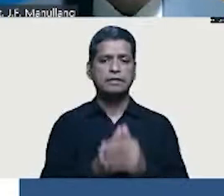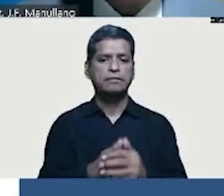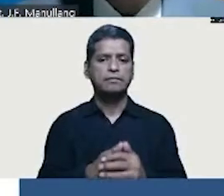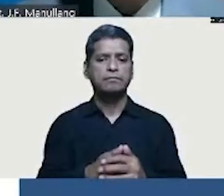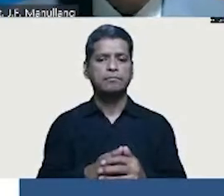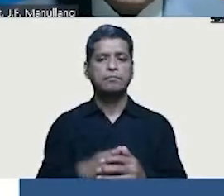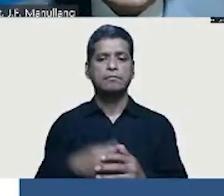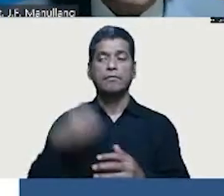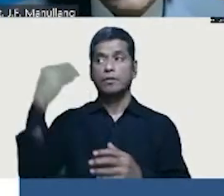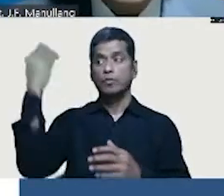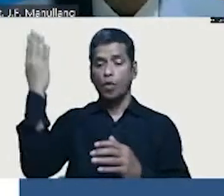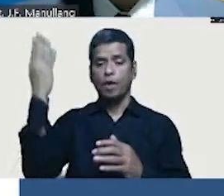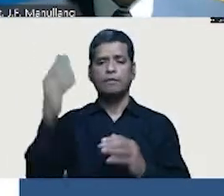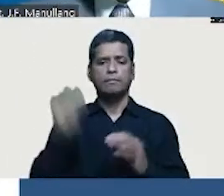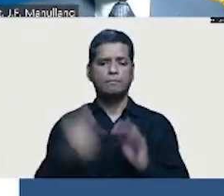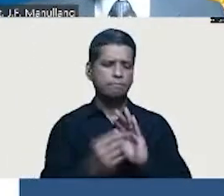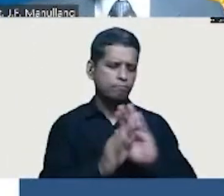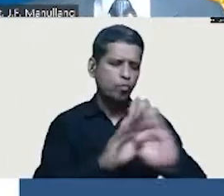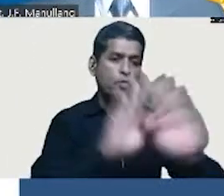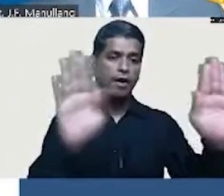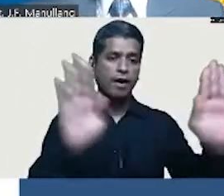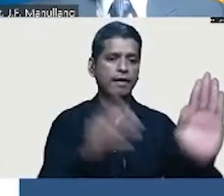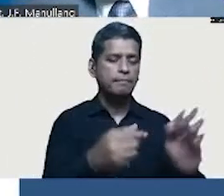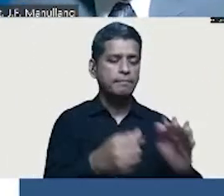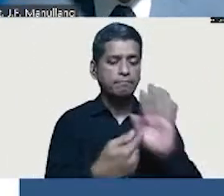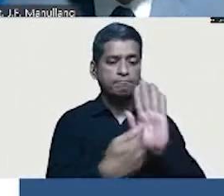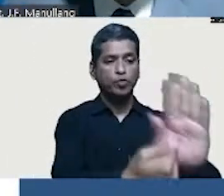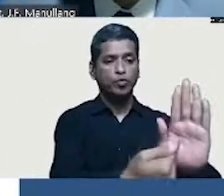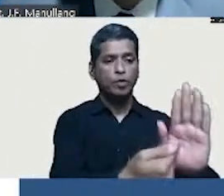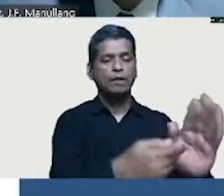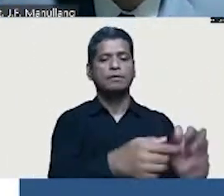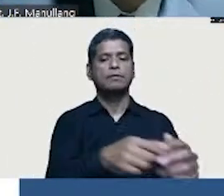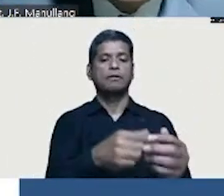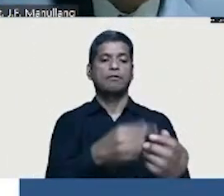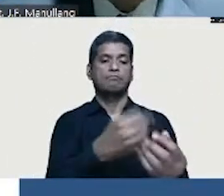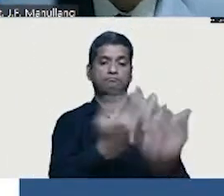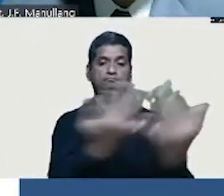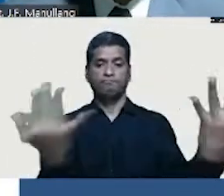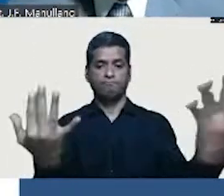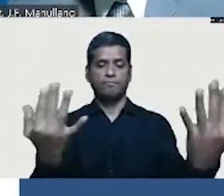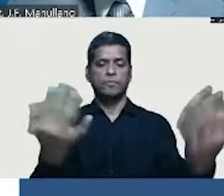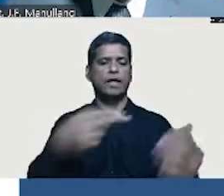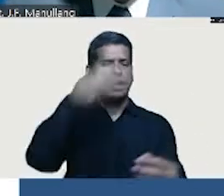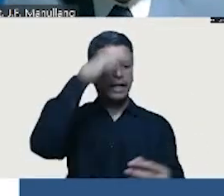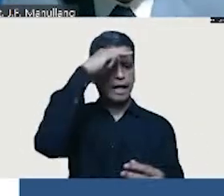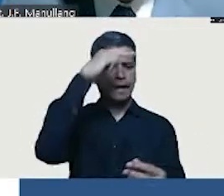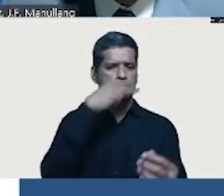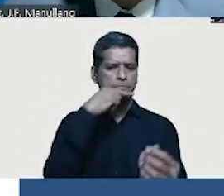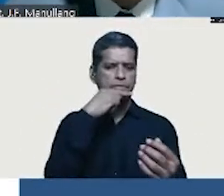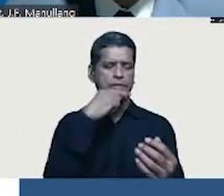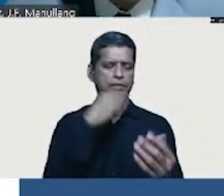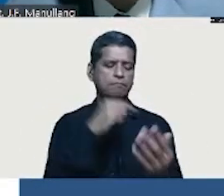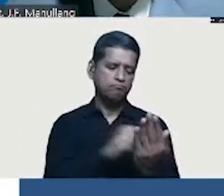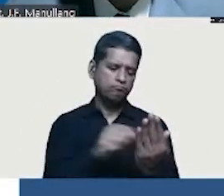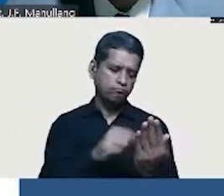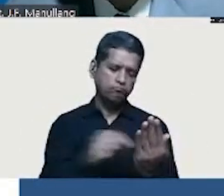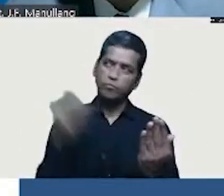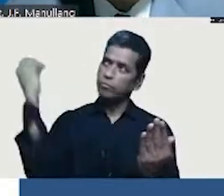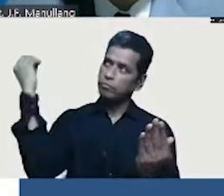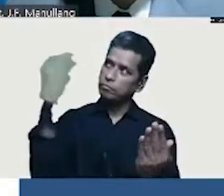kepada hambaNya para nabi inilah banyak karunia nubuat karunya nubuatan disampaikan kepada